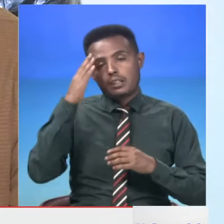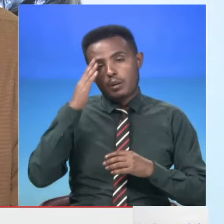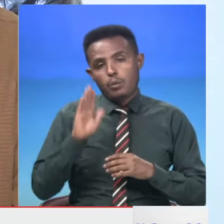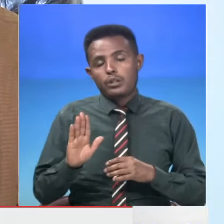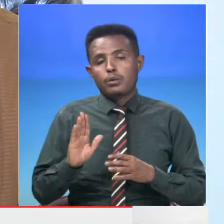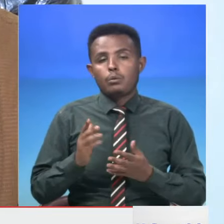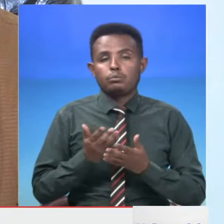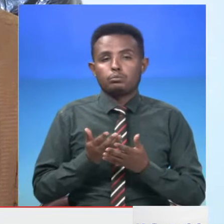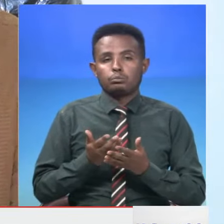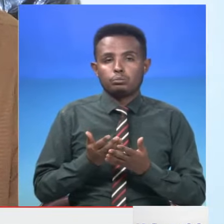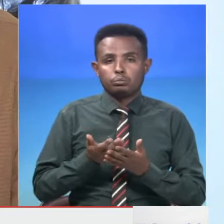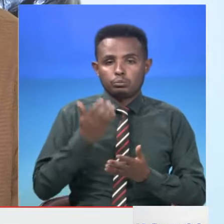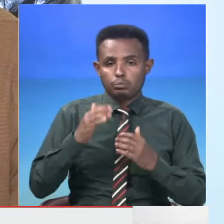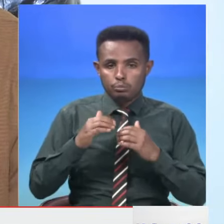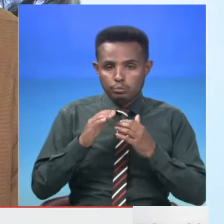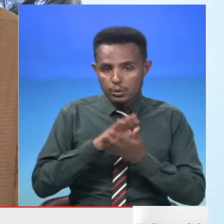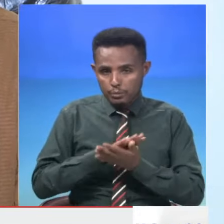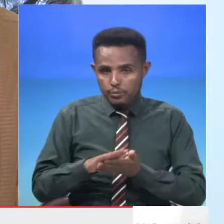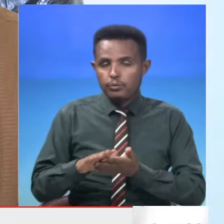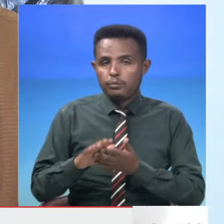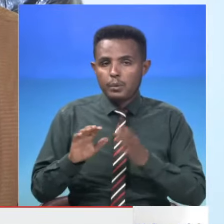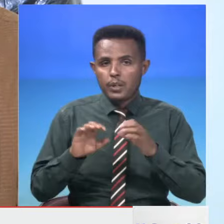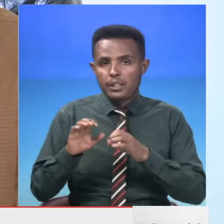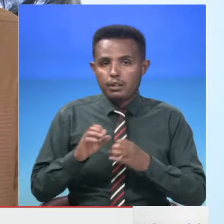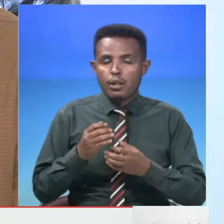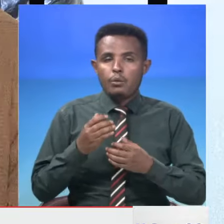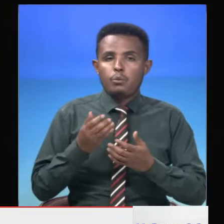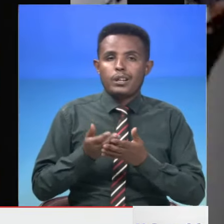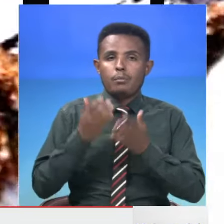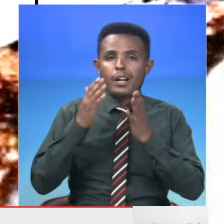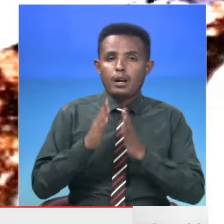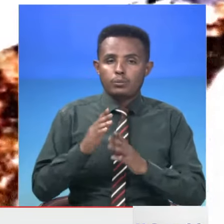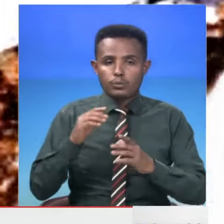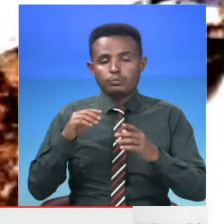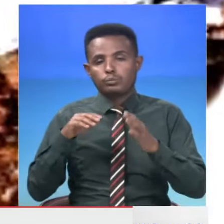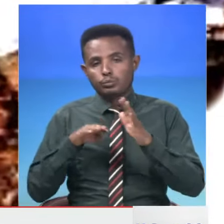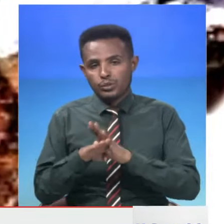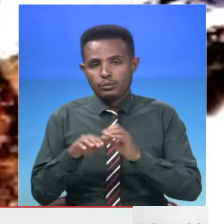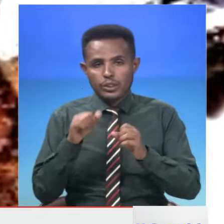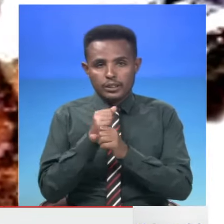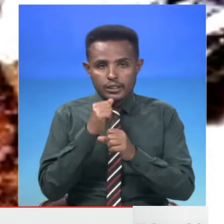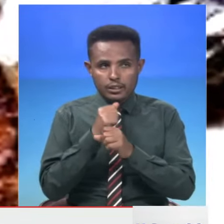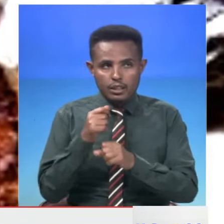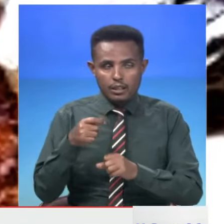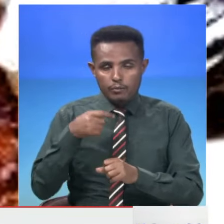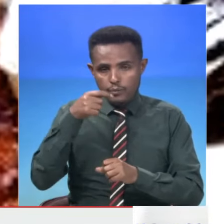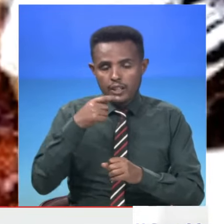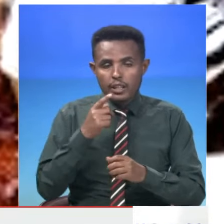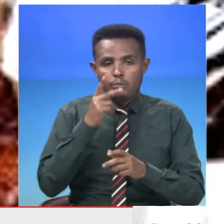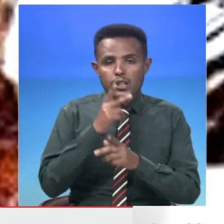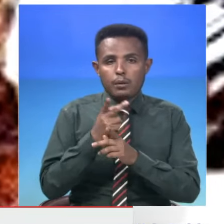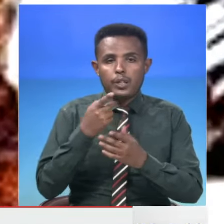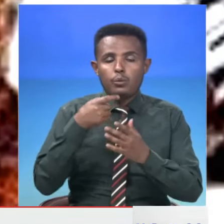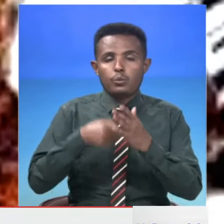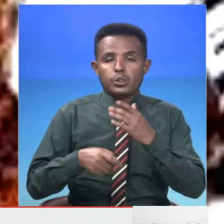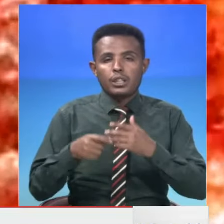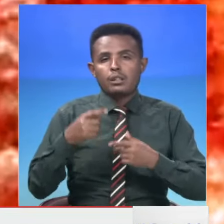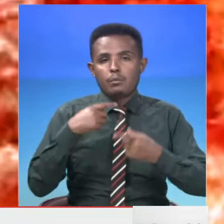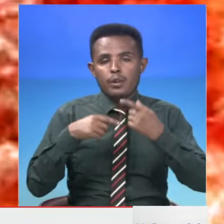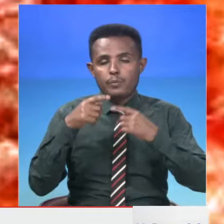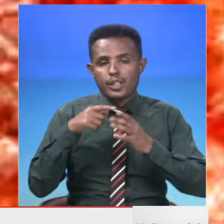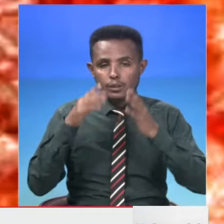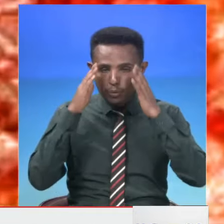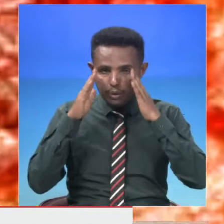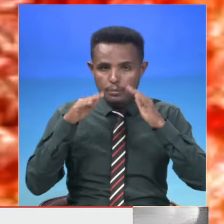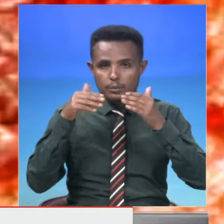በመለየት ወደ ባለሃብት ለማቅረብ እየተሰራ ነው ያለው። የማዕድን ሀብቱን በማልማት የሚጠበቀውን ውጤት ለማምጣት ለዘርፉ ትኩረት መስጠት